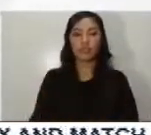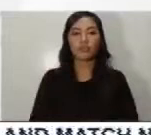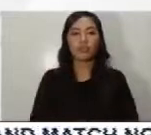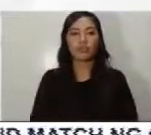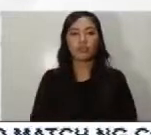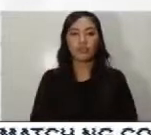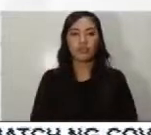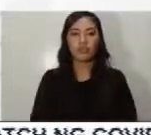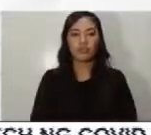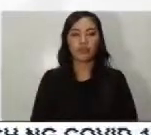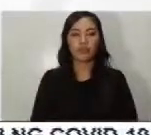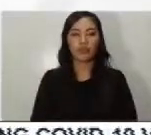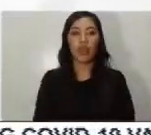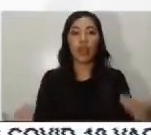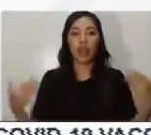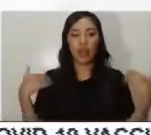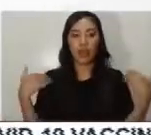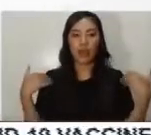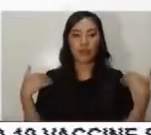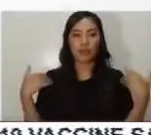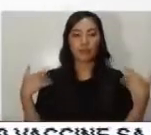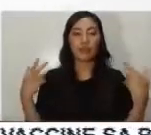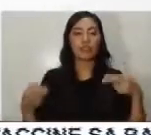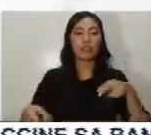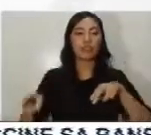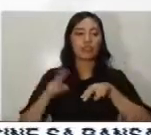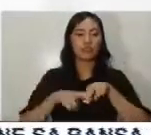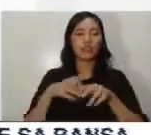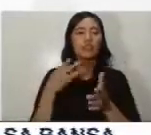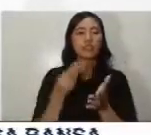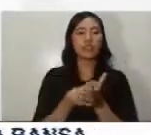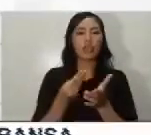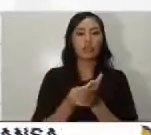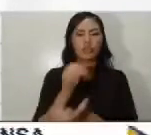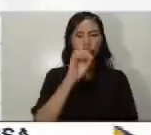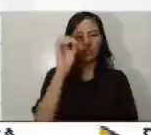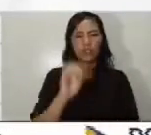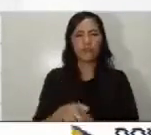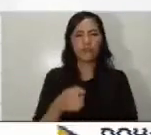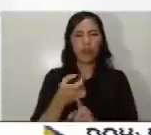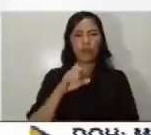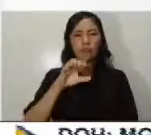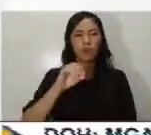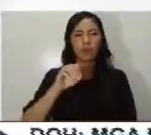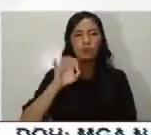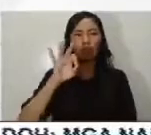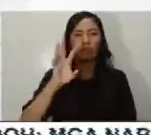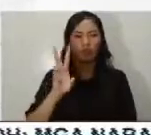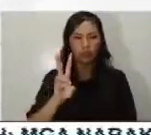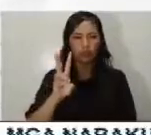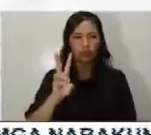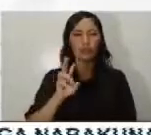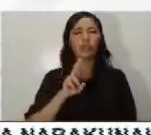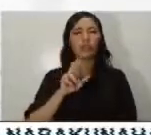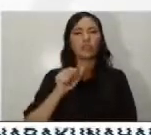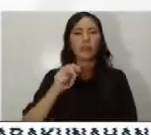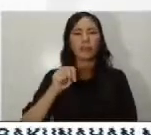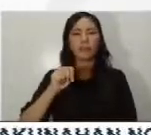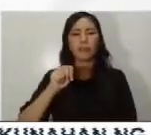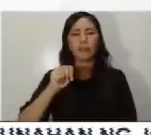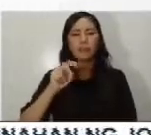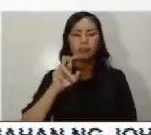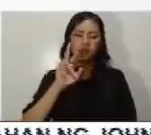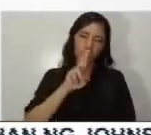year-to-date cash remittances matapos itong magtala ng $12.28 billion sa mga nakalipas na buwan ng